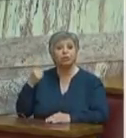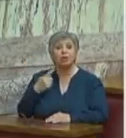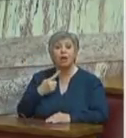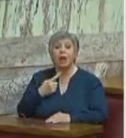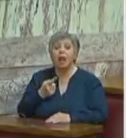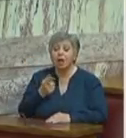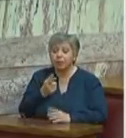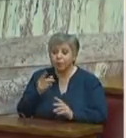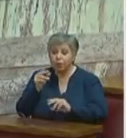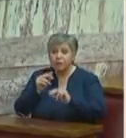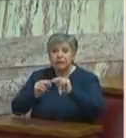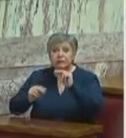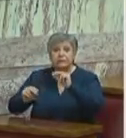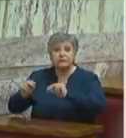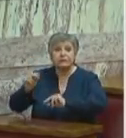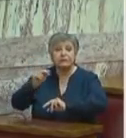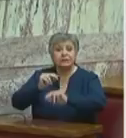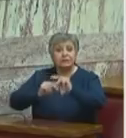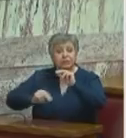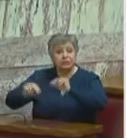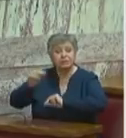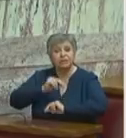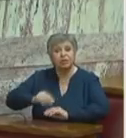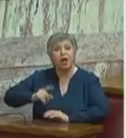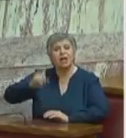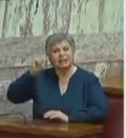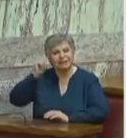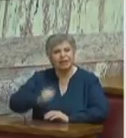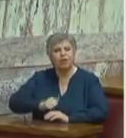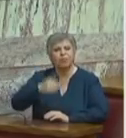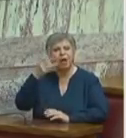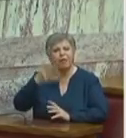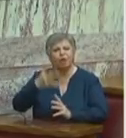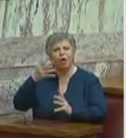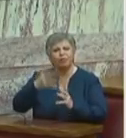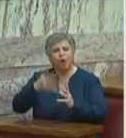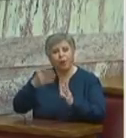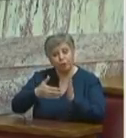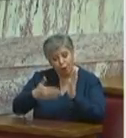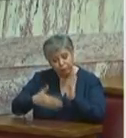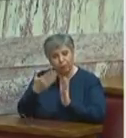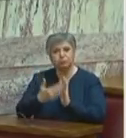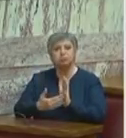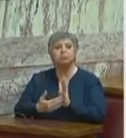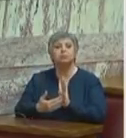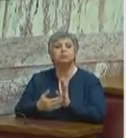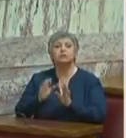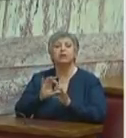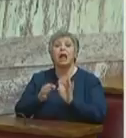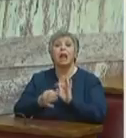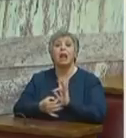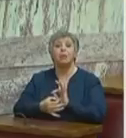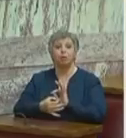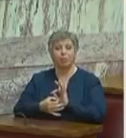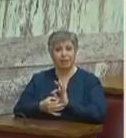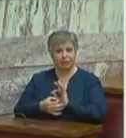συζήτηση για το τι σημαίνει κατά την άσκηση των καθηκόντων ή όχι. Όλη τη βιβλιογραφία. Και αποφαίνεται και λέει το εξής πάρα πολύ